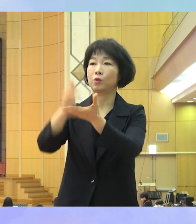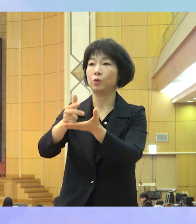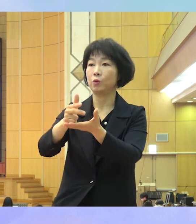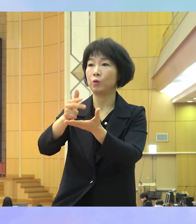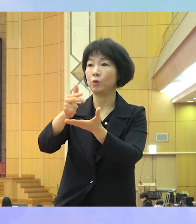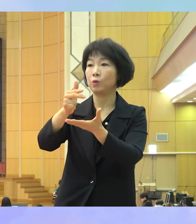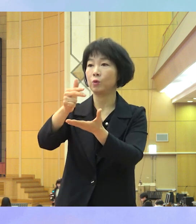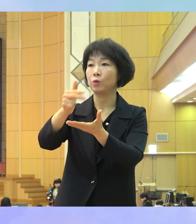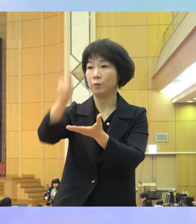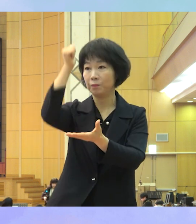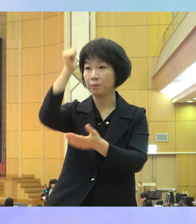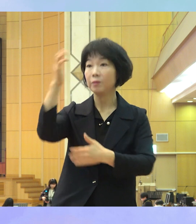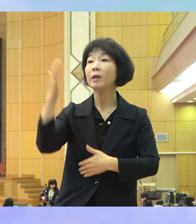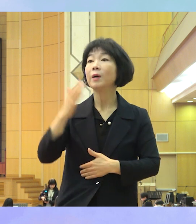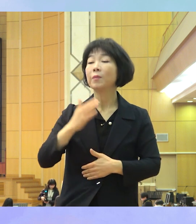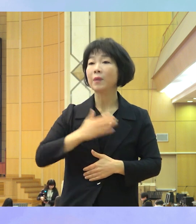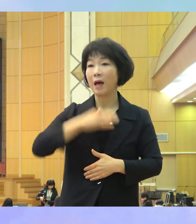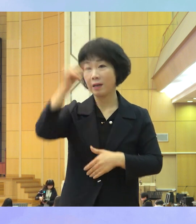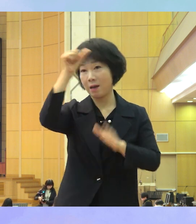도우시는 주,